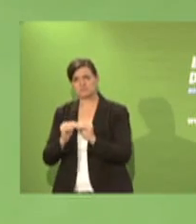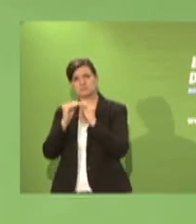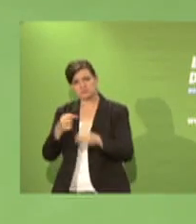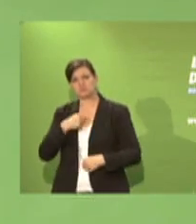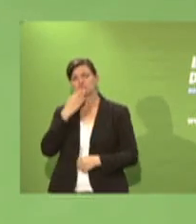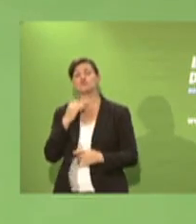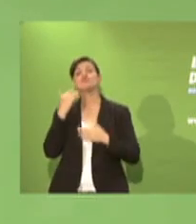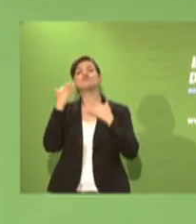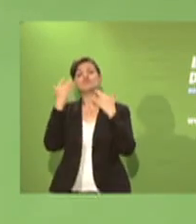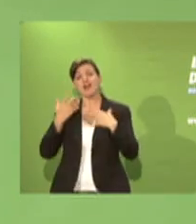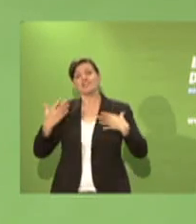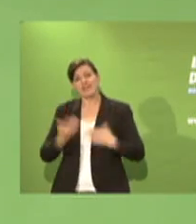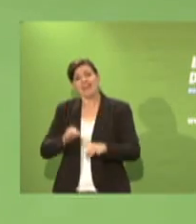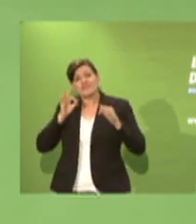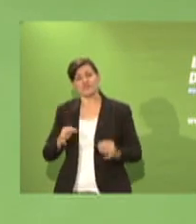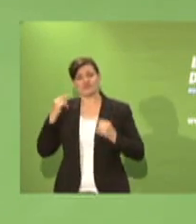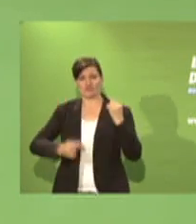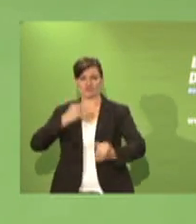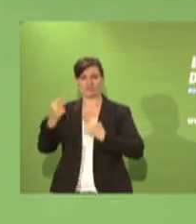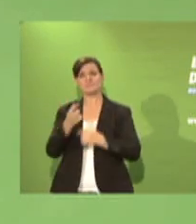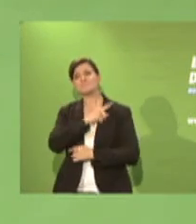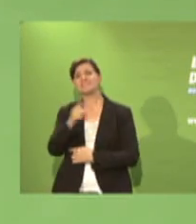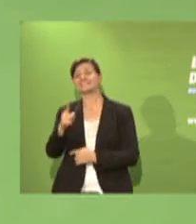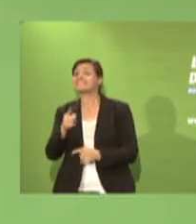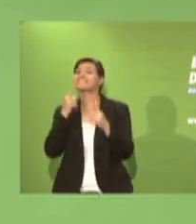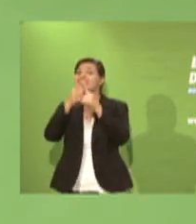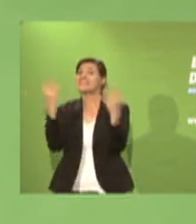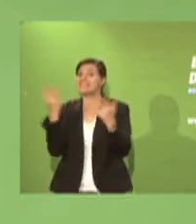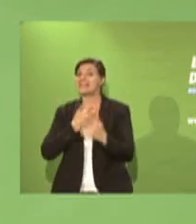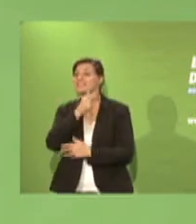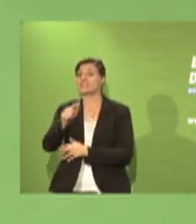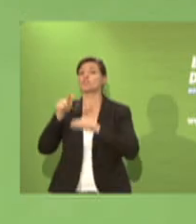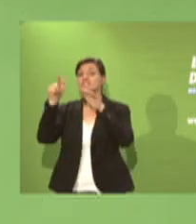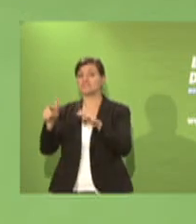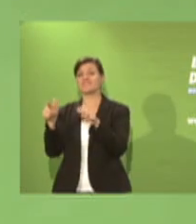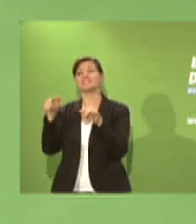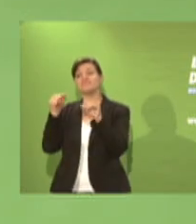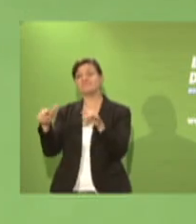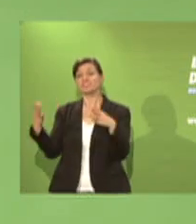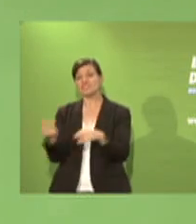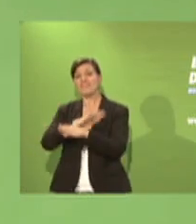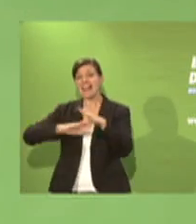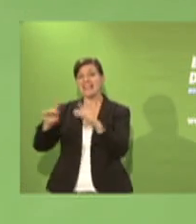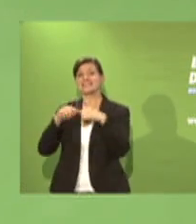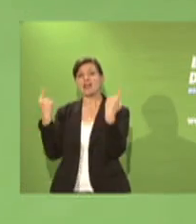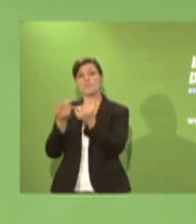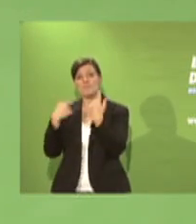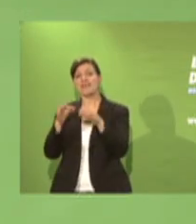wir gemeinsam voran mit dem großen Ziel 2017 in der Tat in den ländlichen Räumen auch